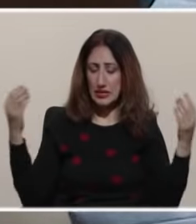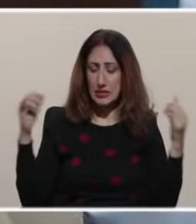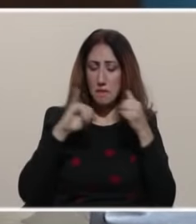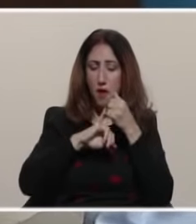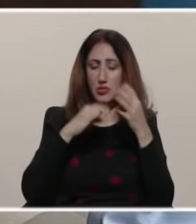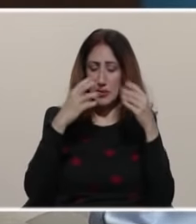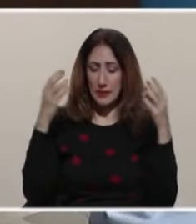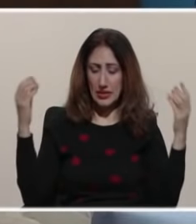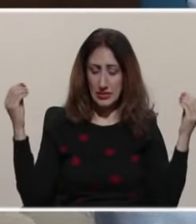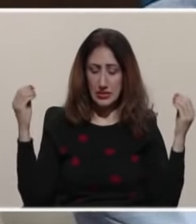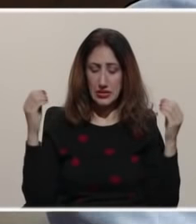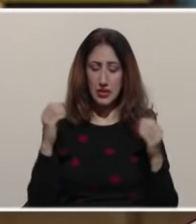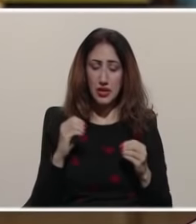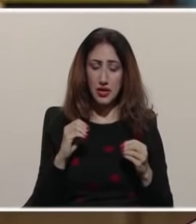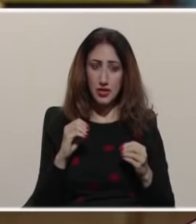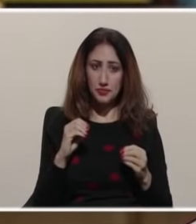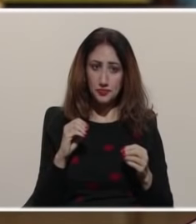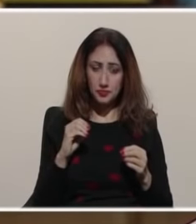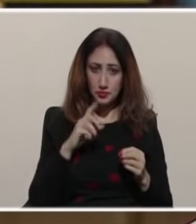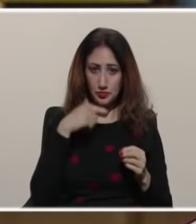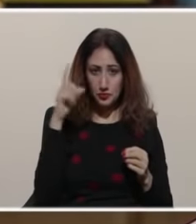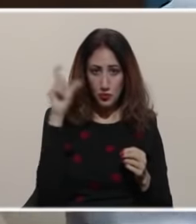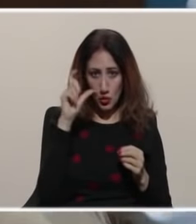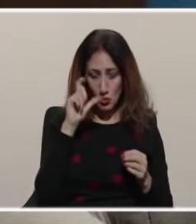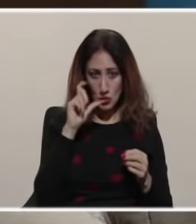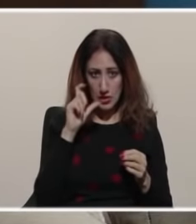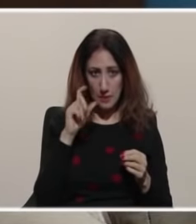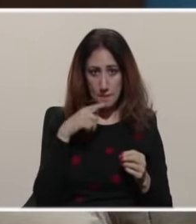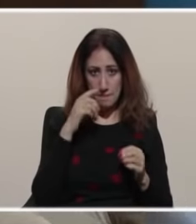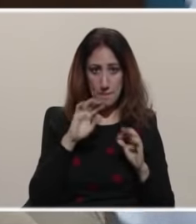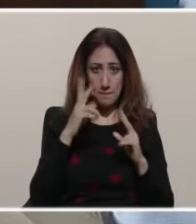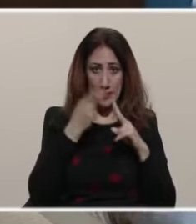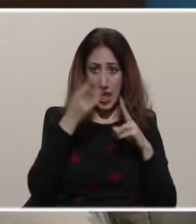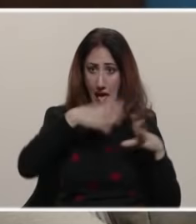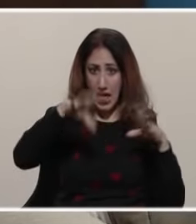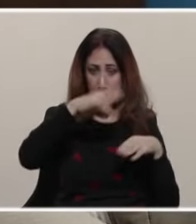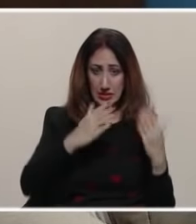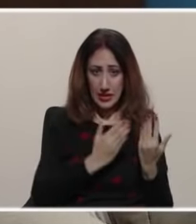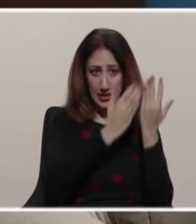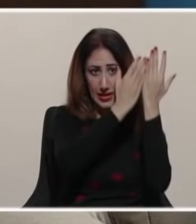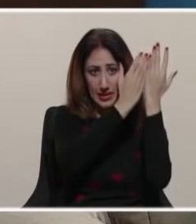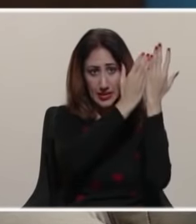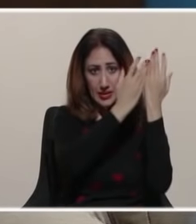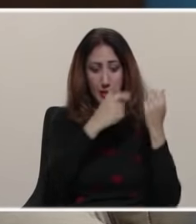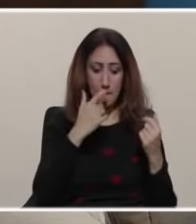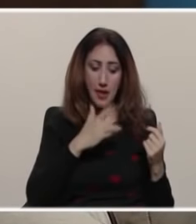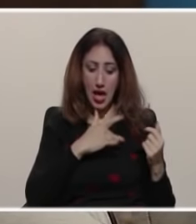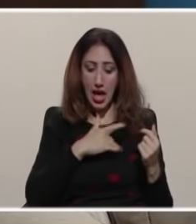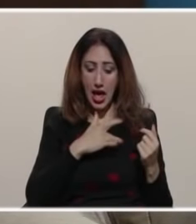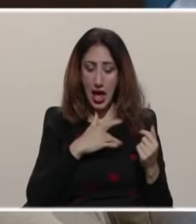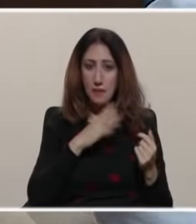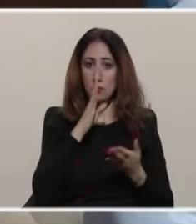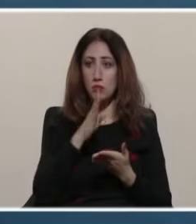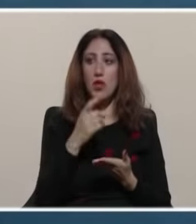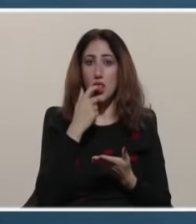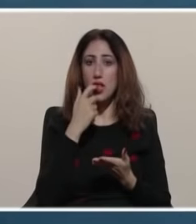سيدنا النبي صلى الله عليه وسلم والحديث عند الامام مسلم قال اهل الجنه كل مخموم القلب صدوق